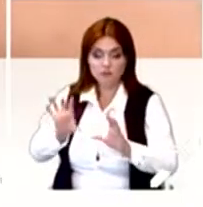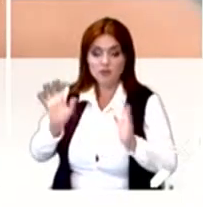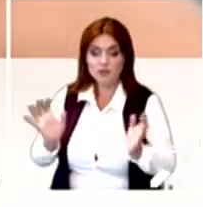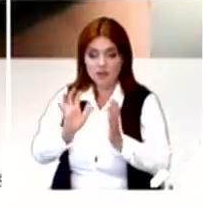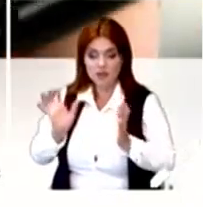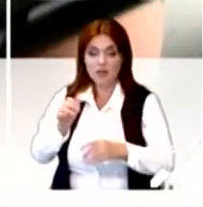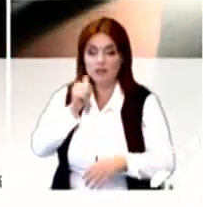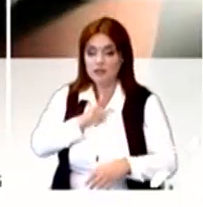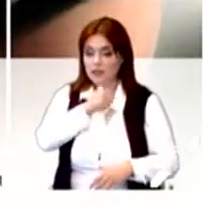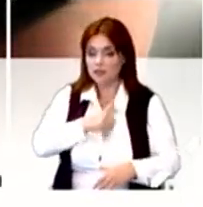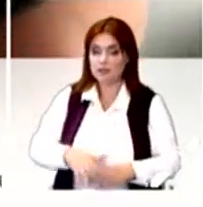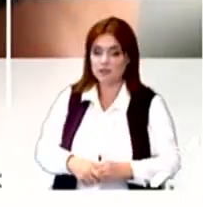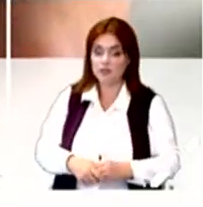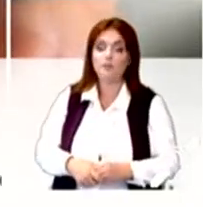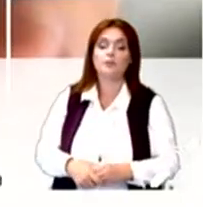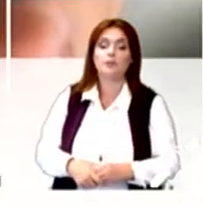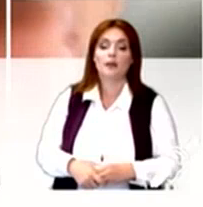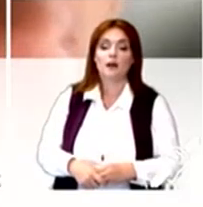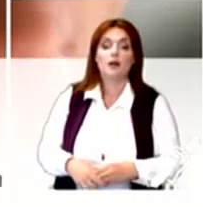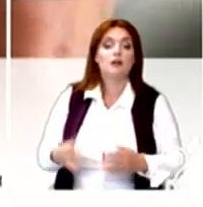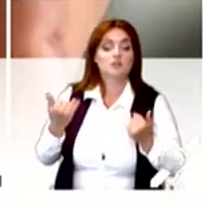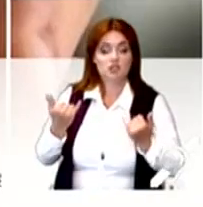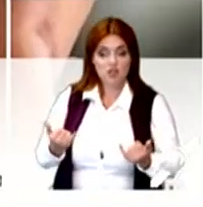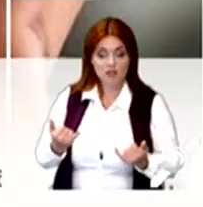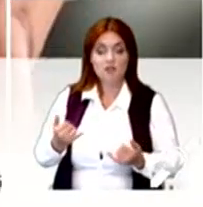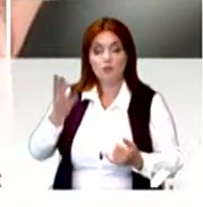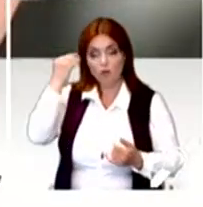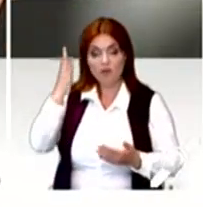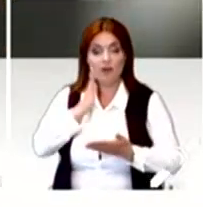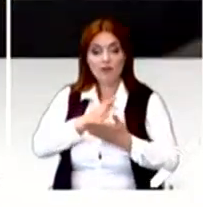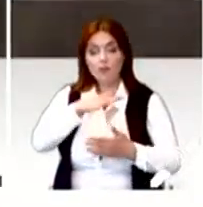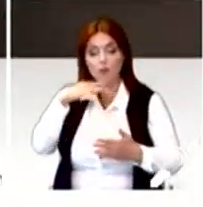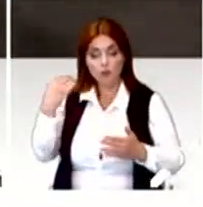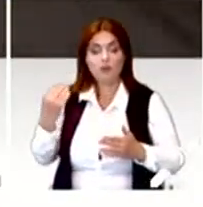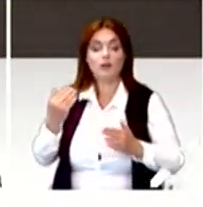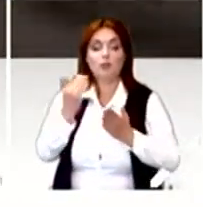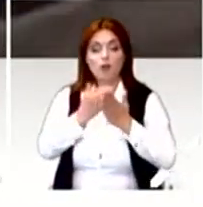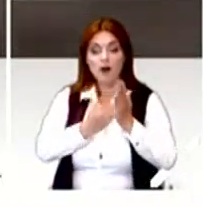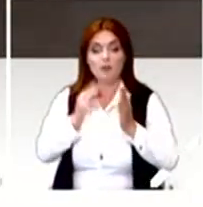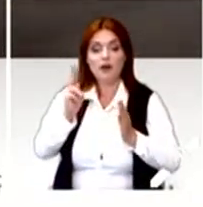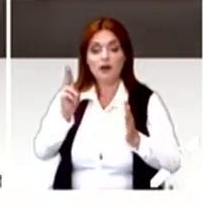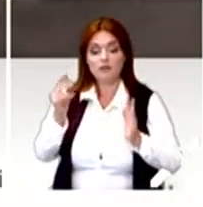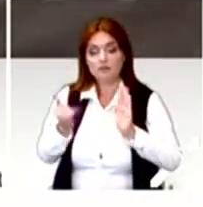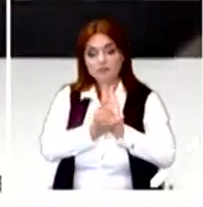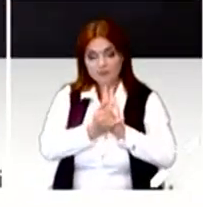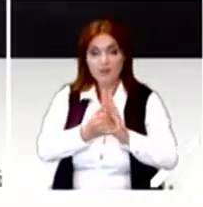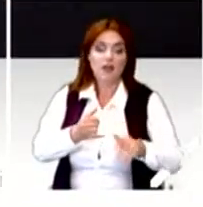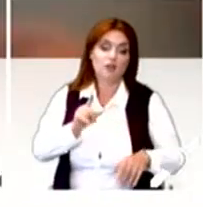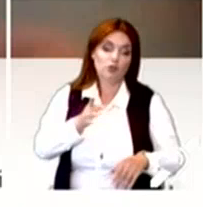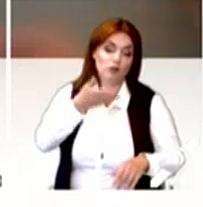înregistrate 44% de servicii publice online pentru antreprenori și 34% pentru cetățeni, dar